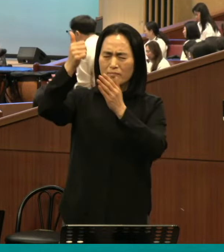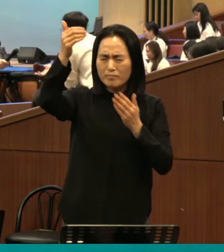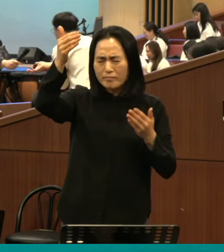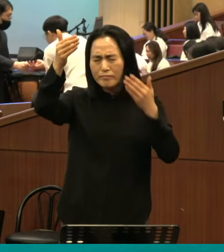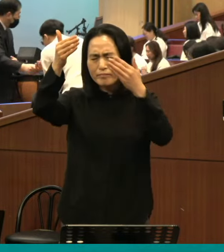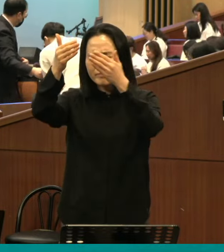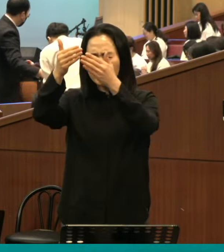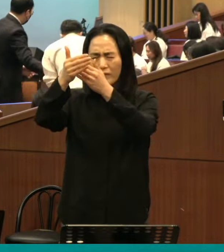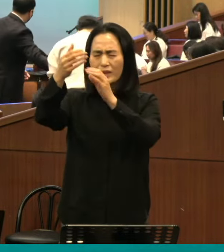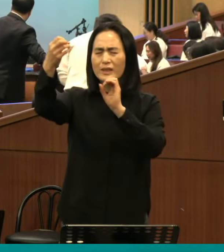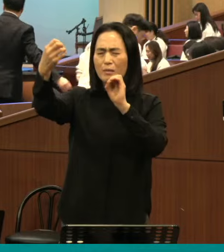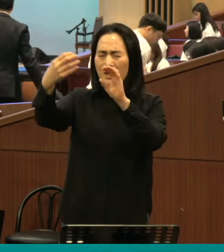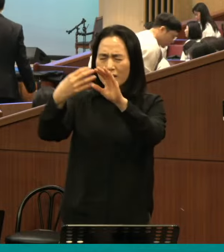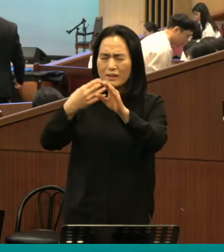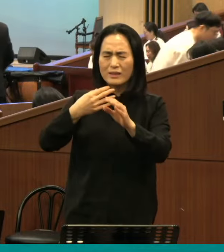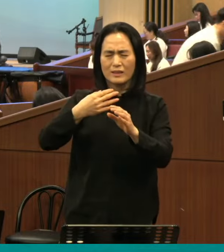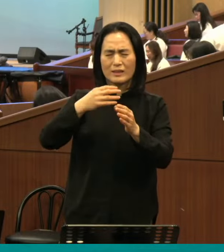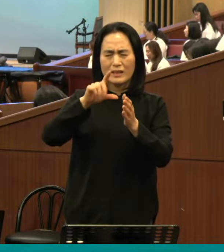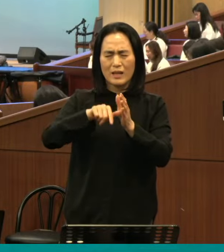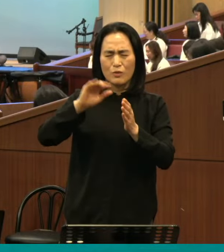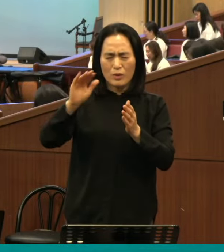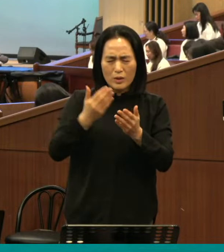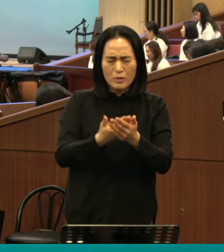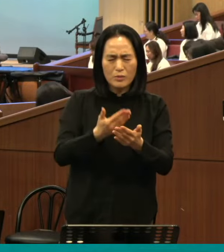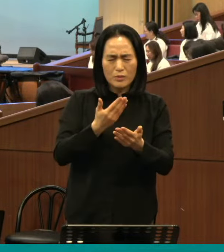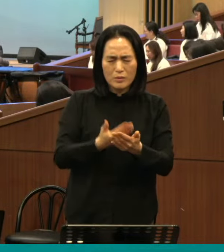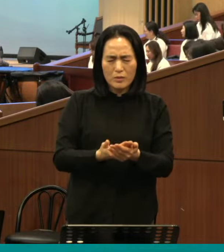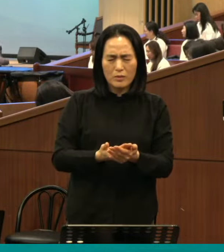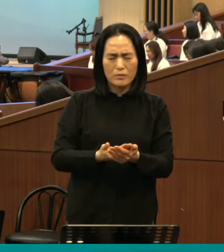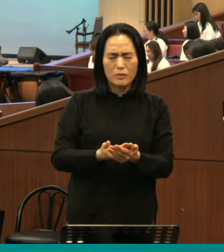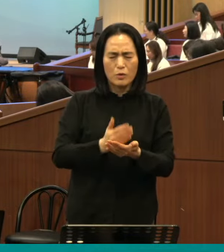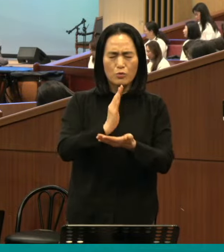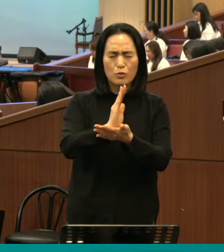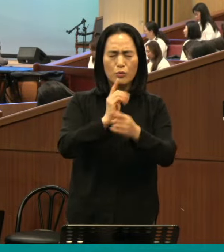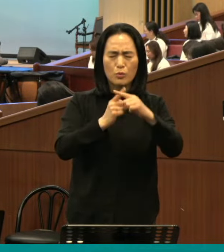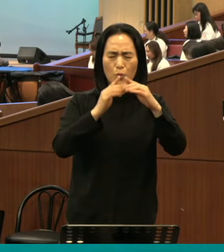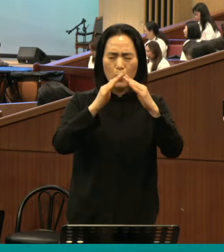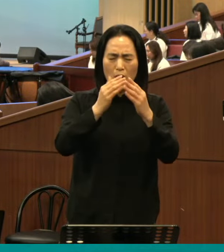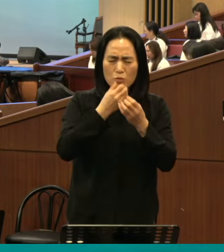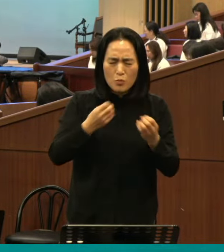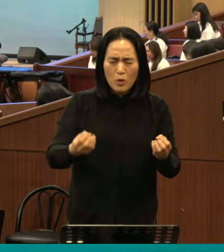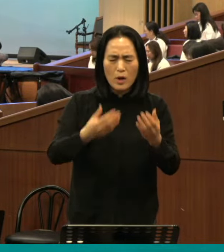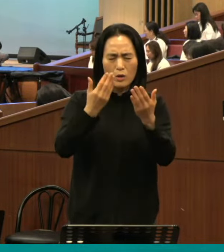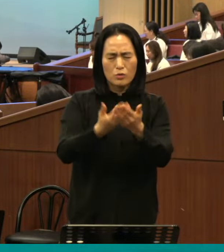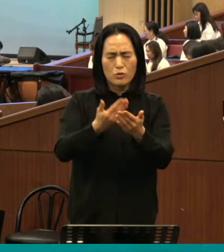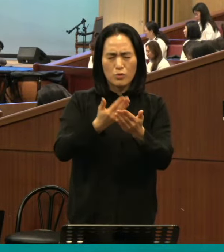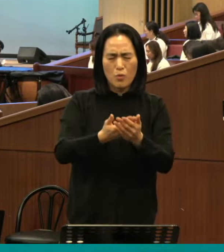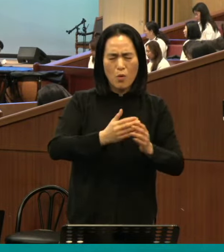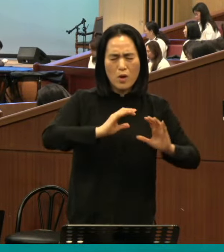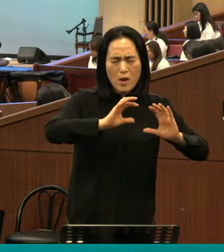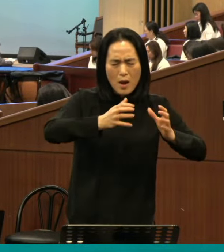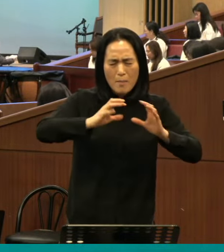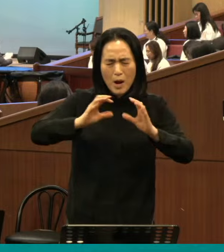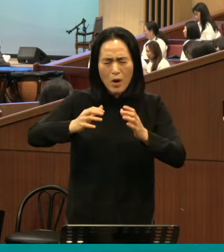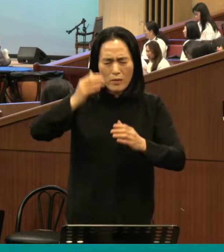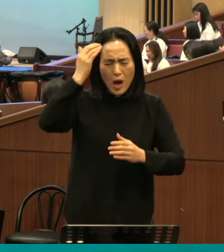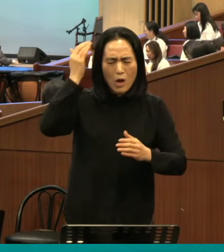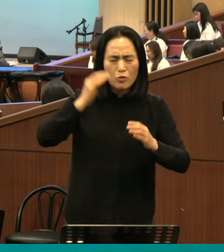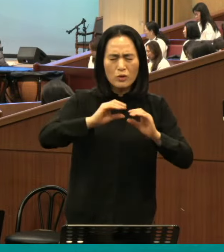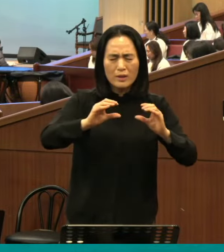새해가 되게 하여 주시옵소서. 하나님 우리 교회를 축복하시고 이 땅과 열방 가운데 아름답게 쓰임받는